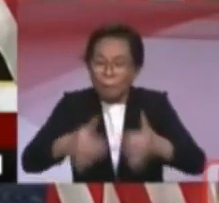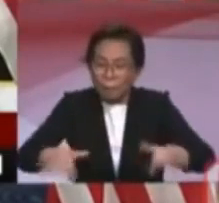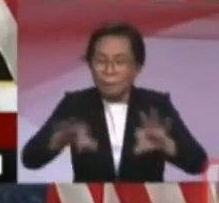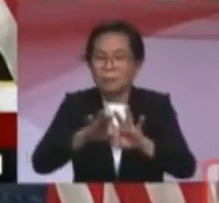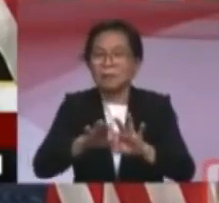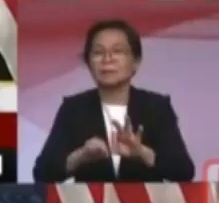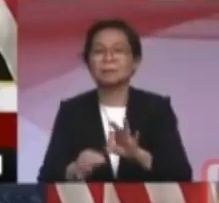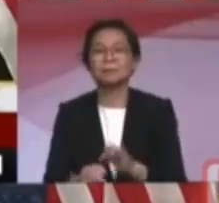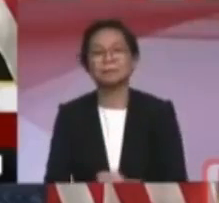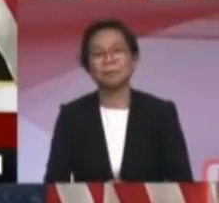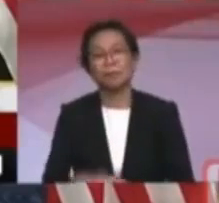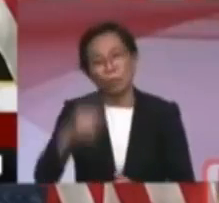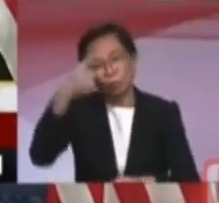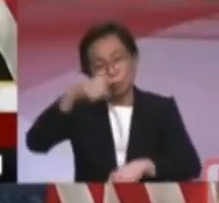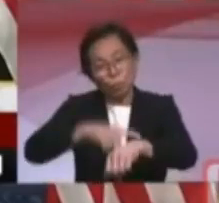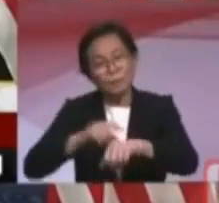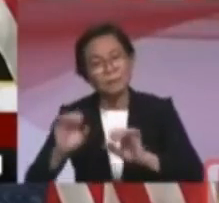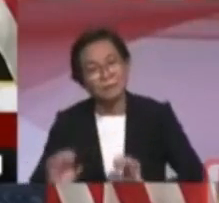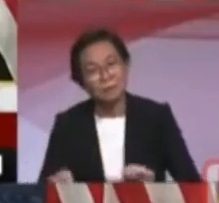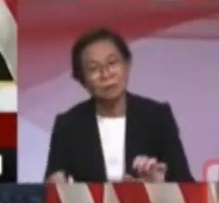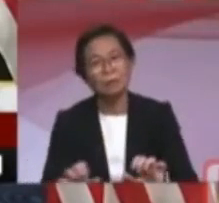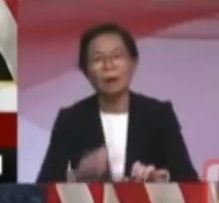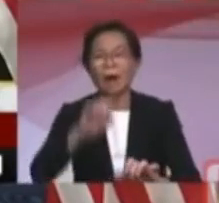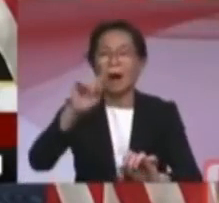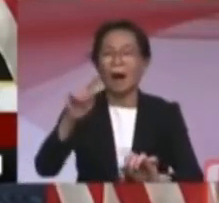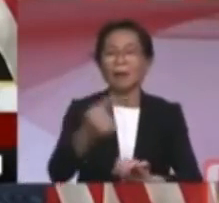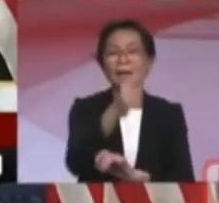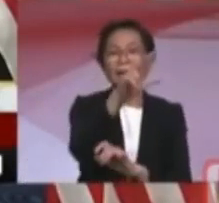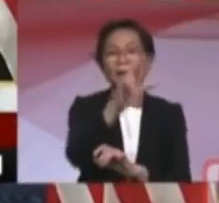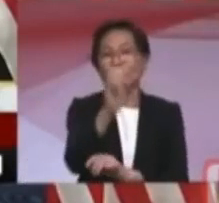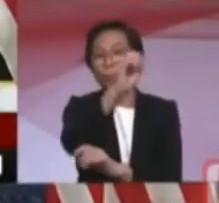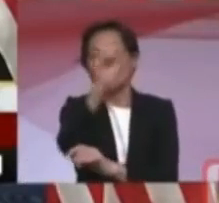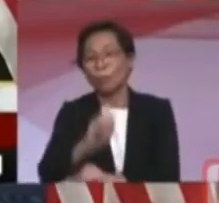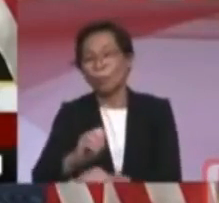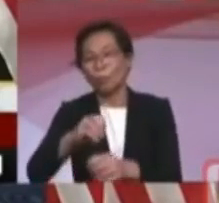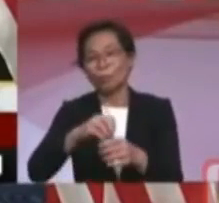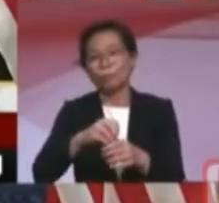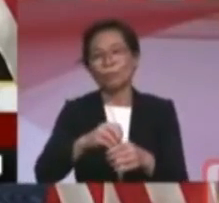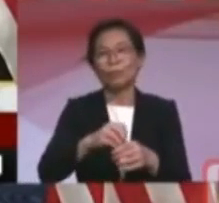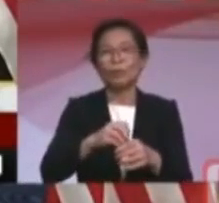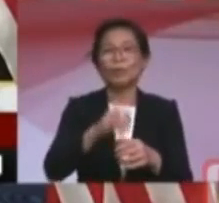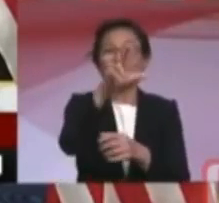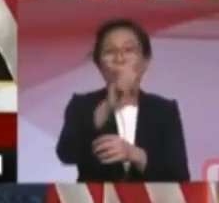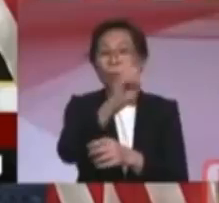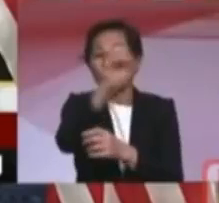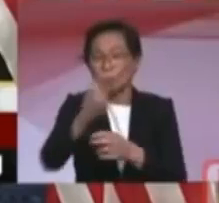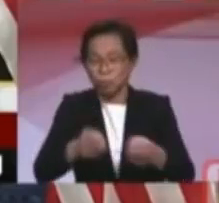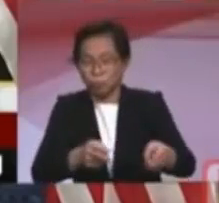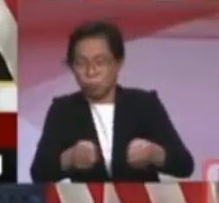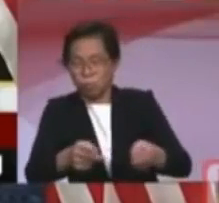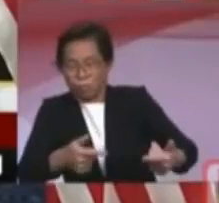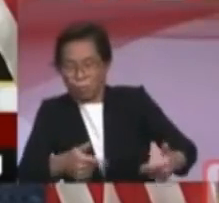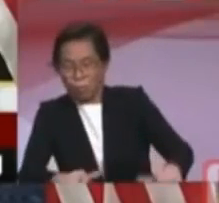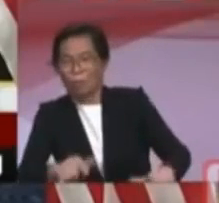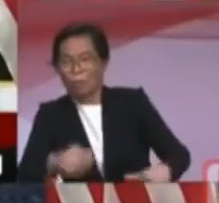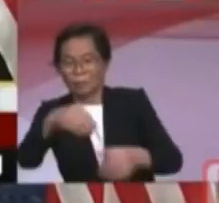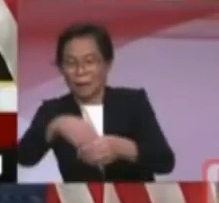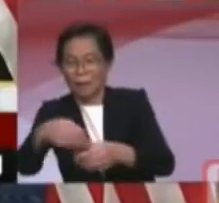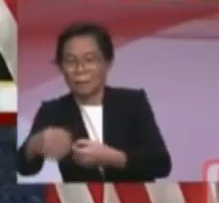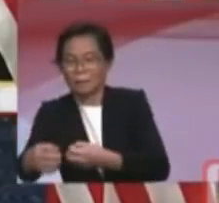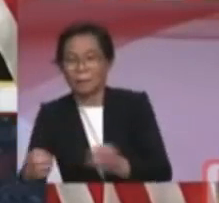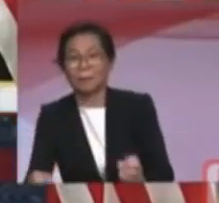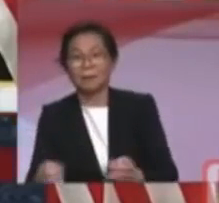bagaimanapun hanya 30 protes pekerja dalam kumpulan pengurusan yang dibenarkan berada di